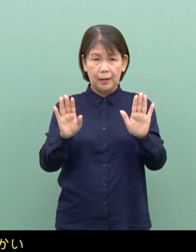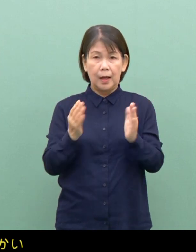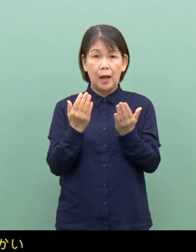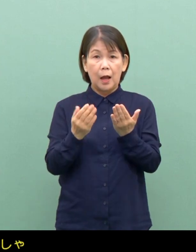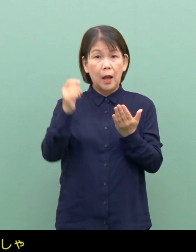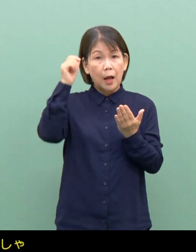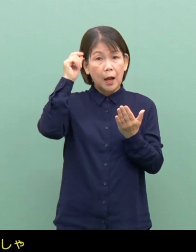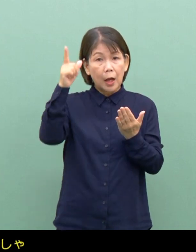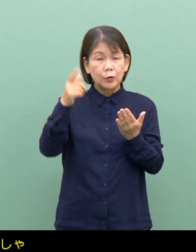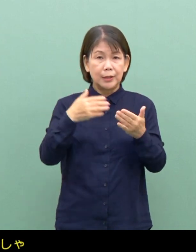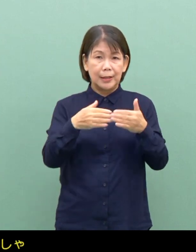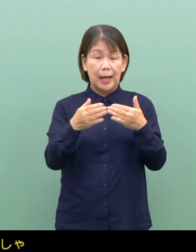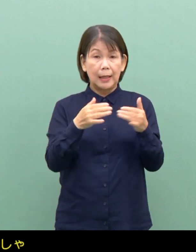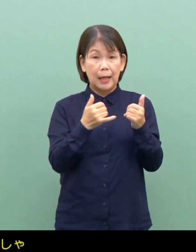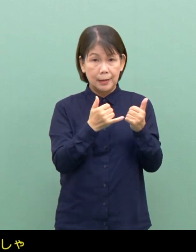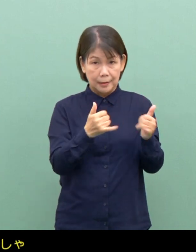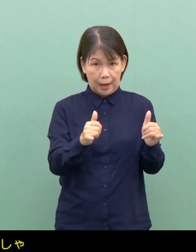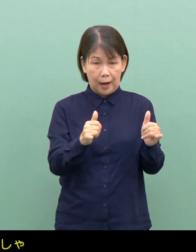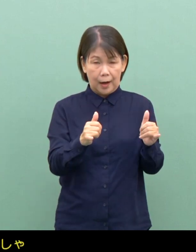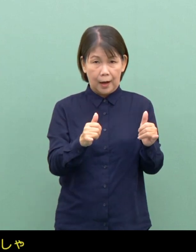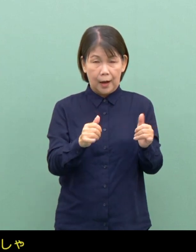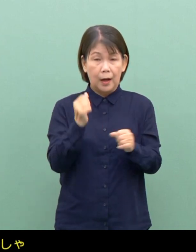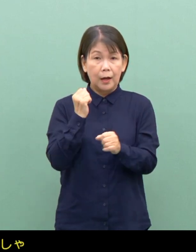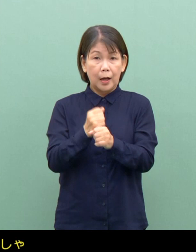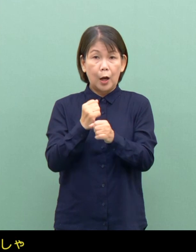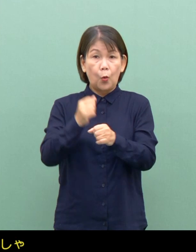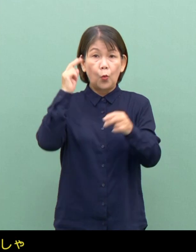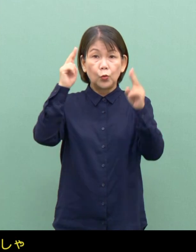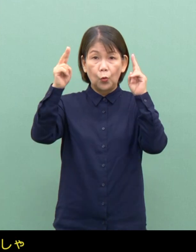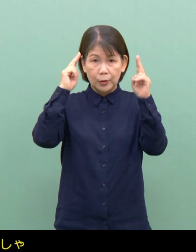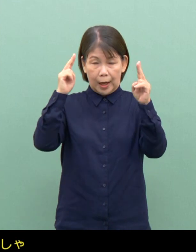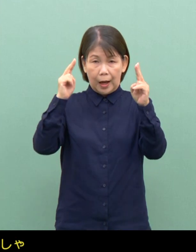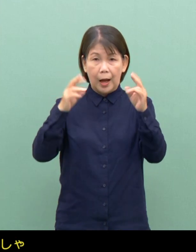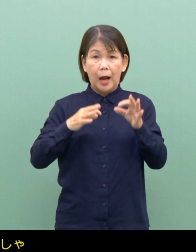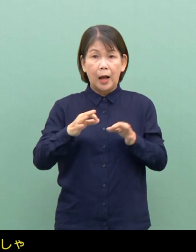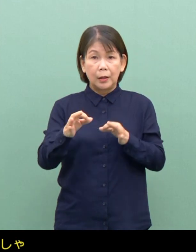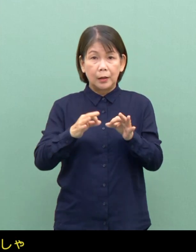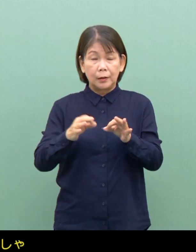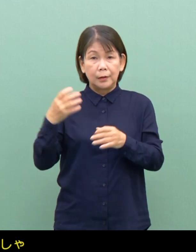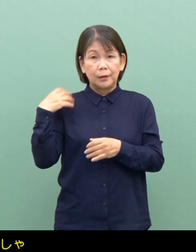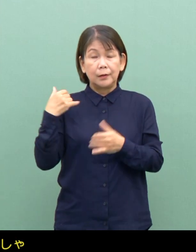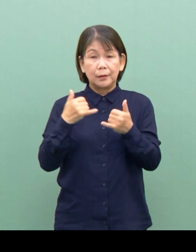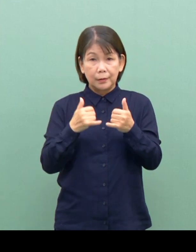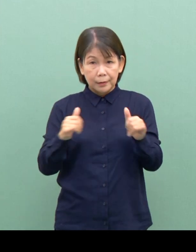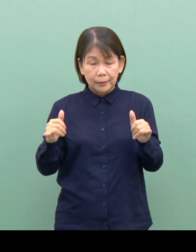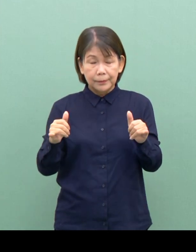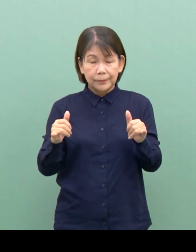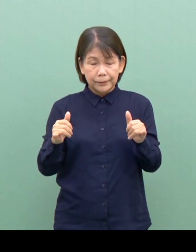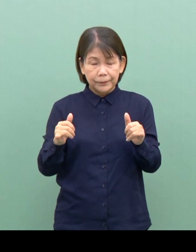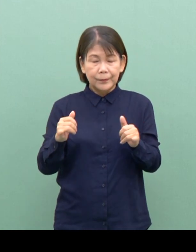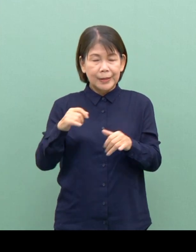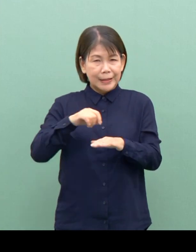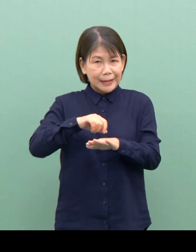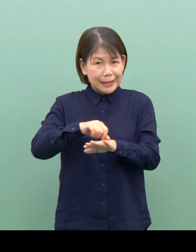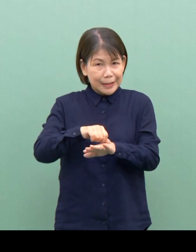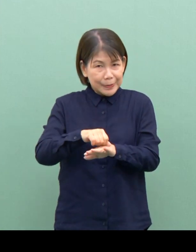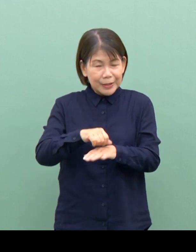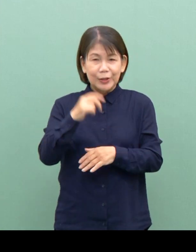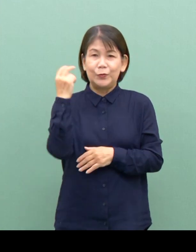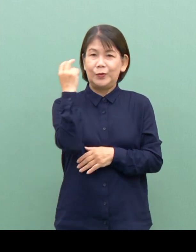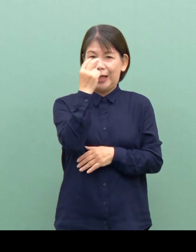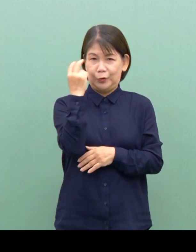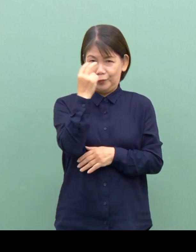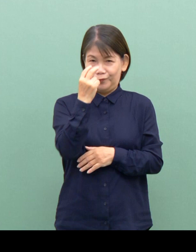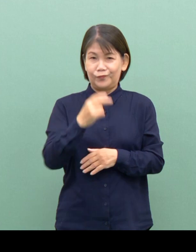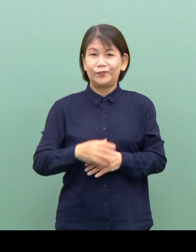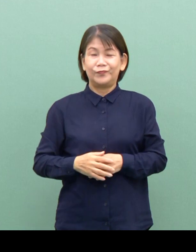われています。学識経験者や加工業者、流通業界の専門家たちが一つ一つ厳